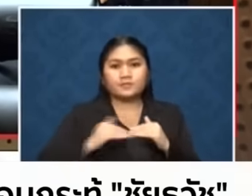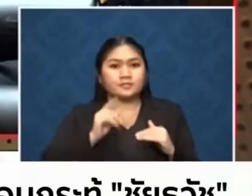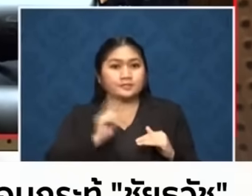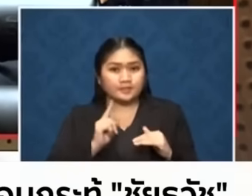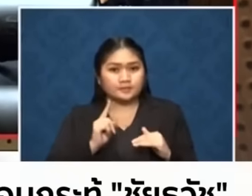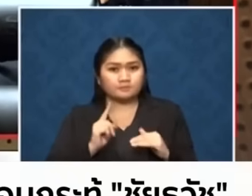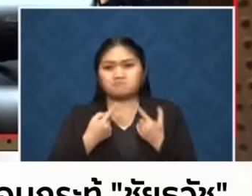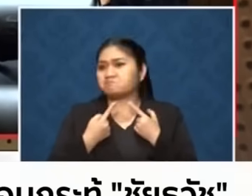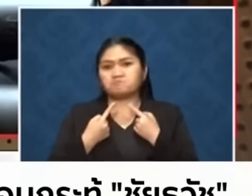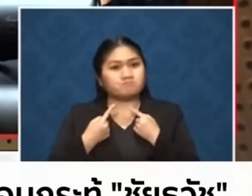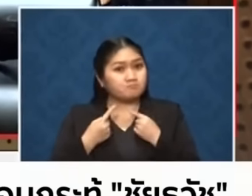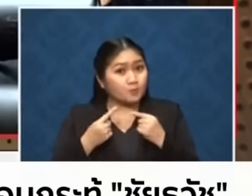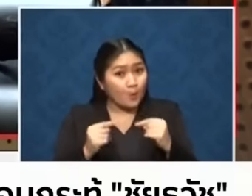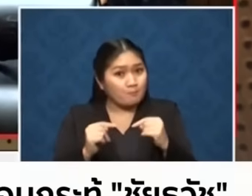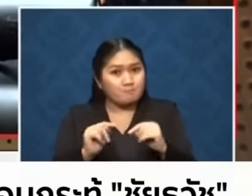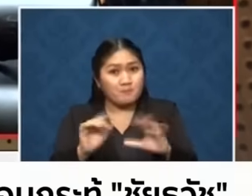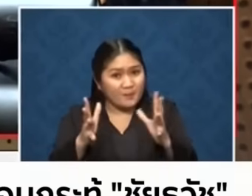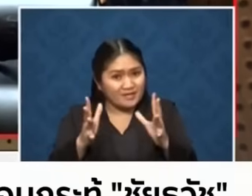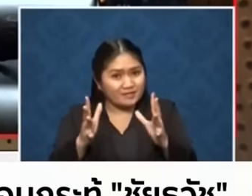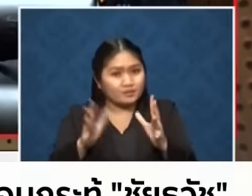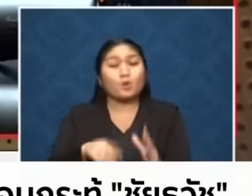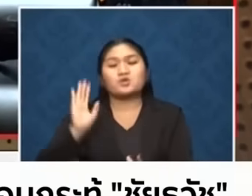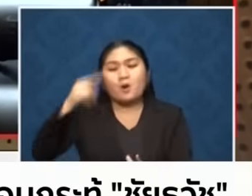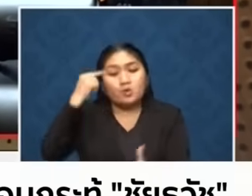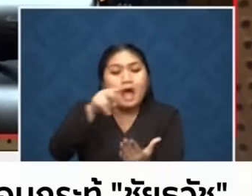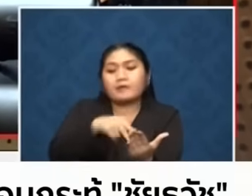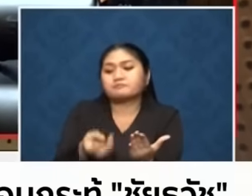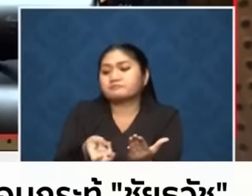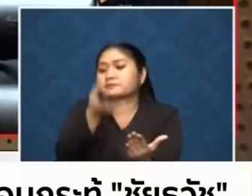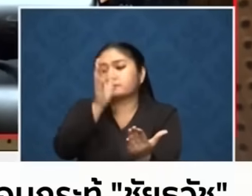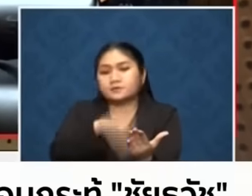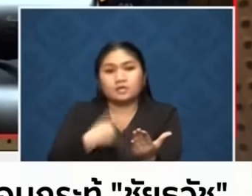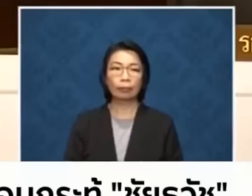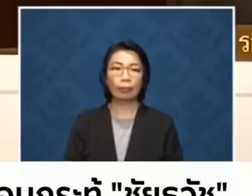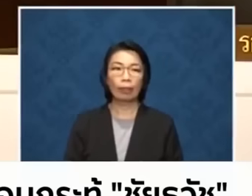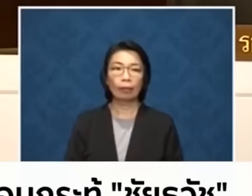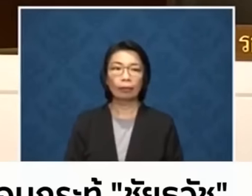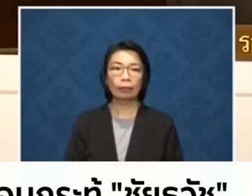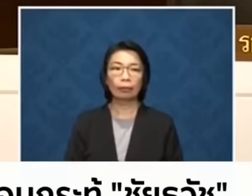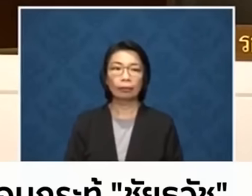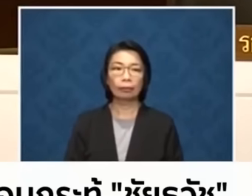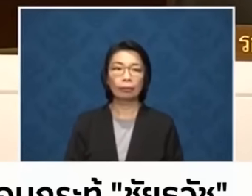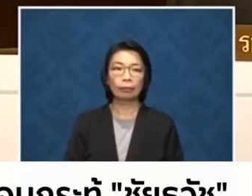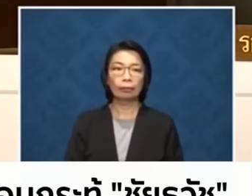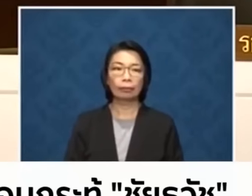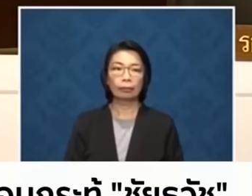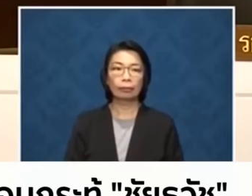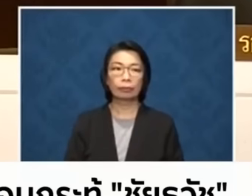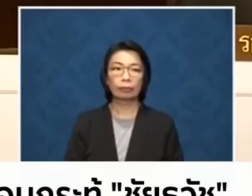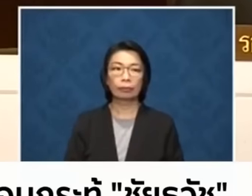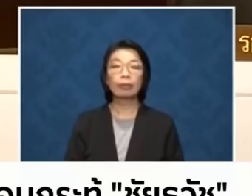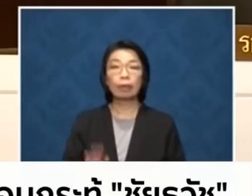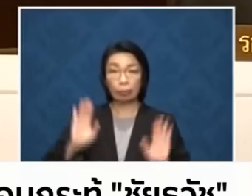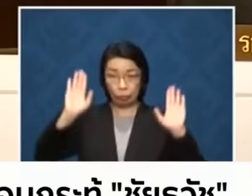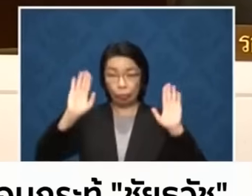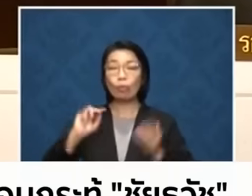แล้วก็ยืนยันว่านายกก็ทำถูกต้องครบถ้วนอยู่แล้วปรากฏคุณไอติมคุณพริษฮะก็ลุกขึ้นทักท้วงอีกคำวินิจฉัยของประ